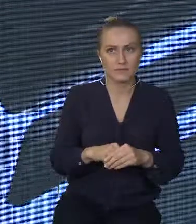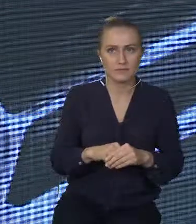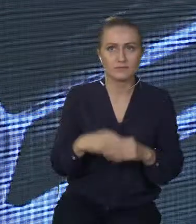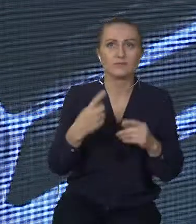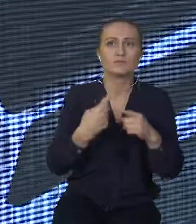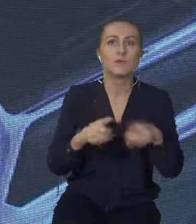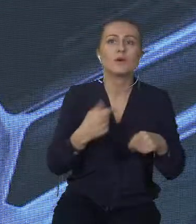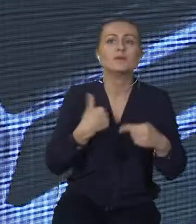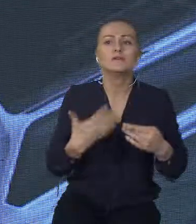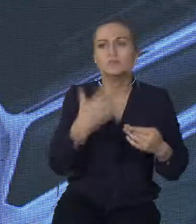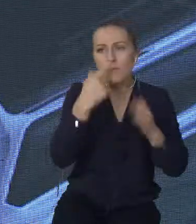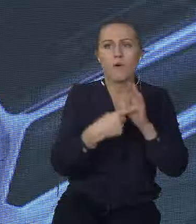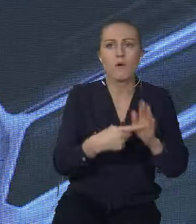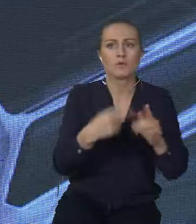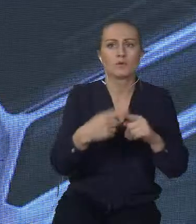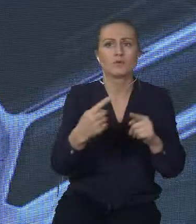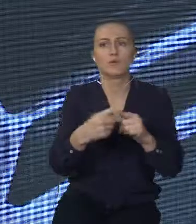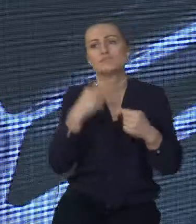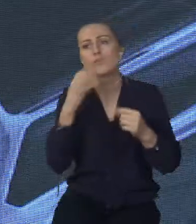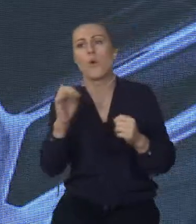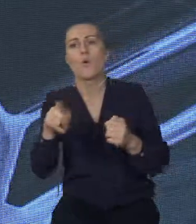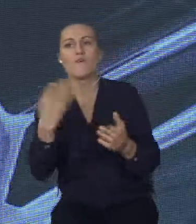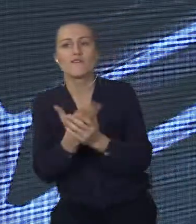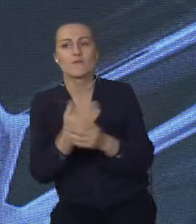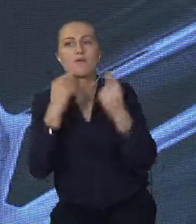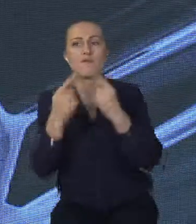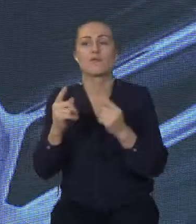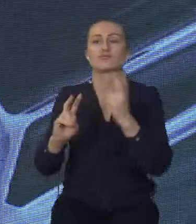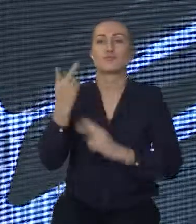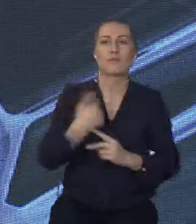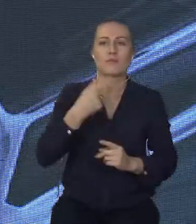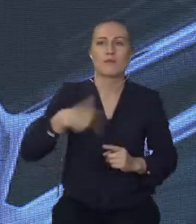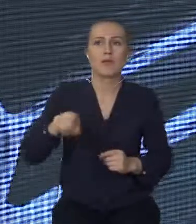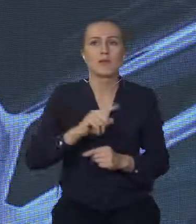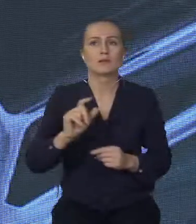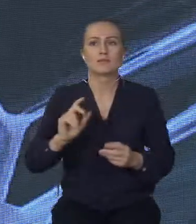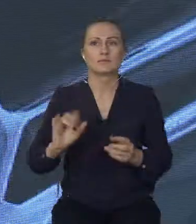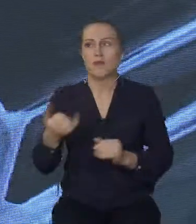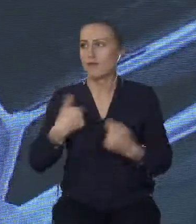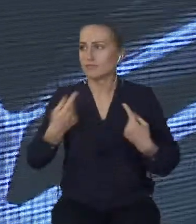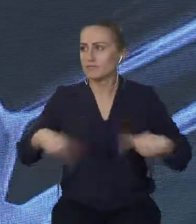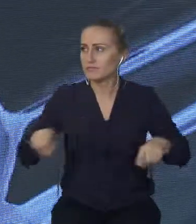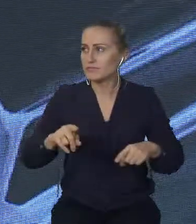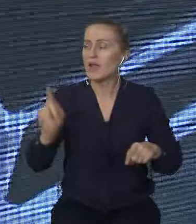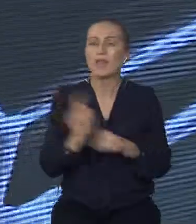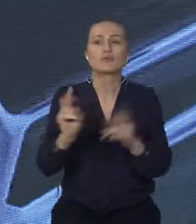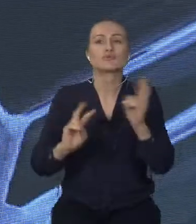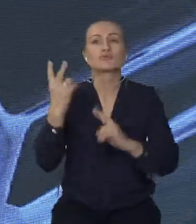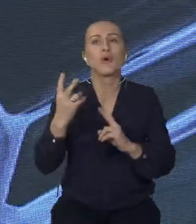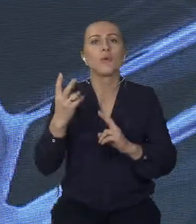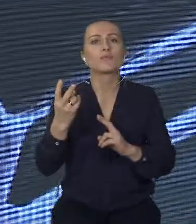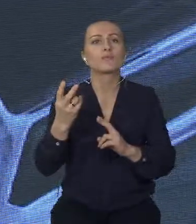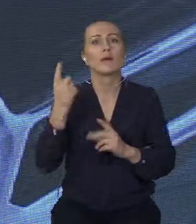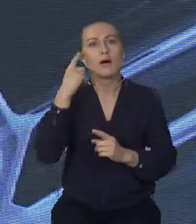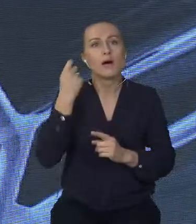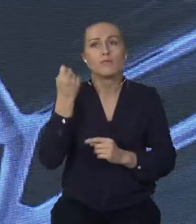Króciutko chciałbym przedstawić parę słów o firmie, powiedzieć czym się zajmujemy, skąd jesteśmy i skąd pomysł na właśnie